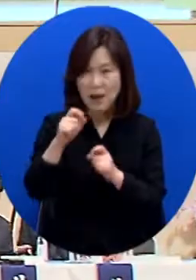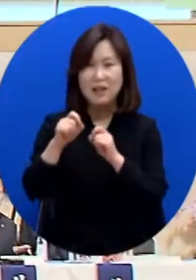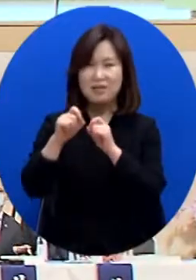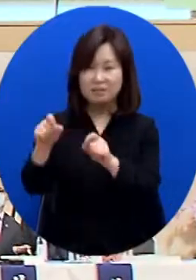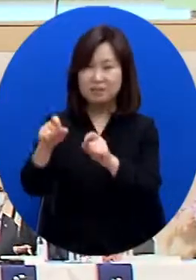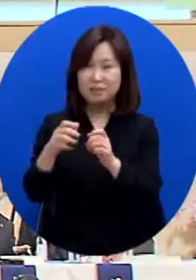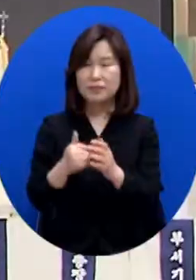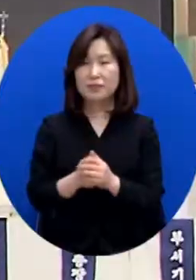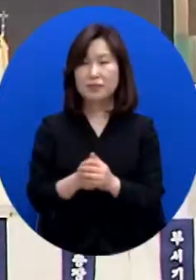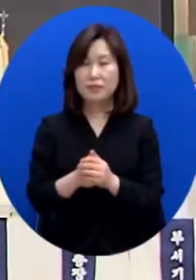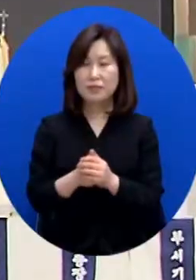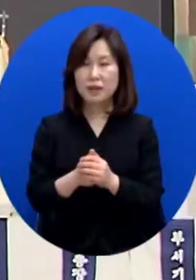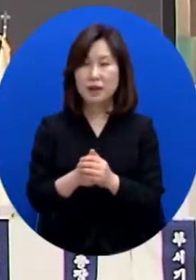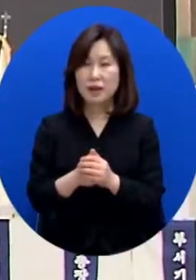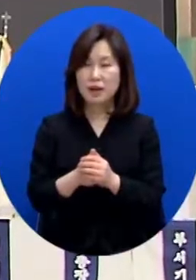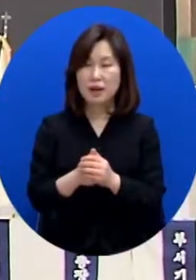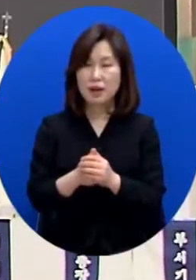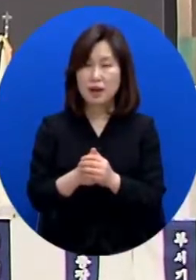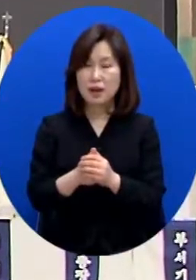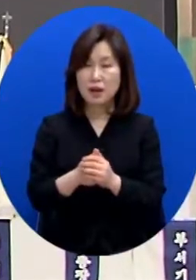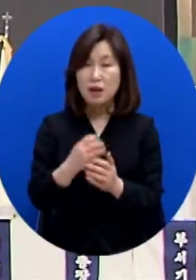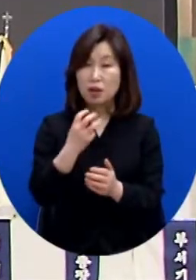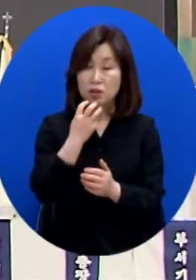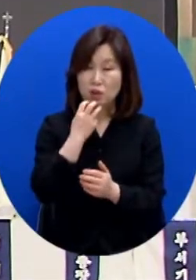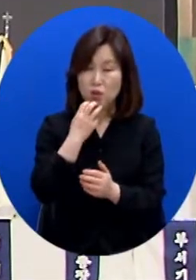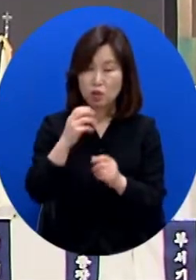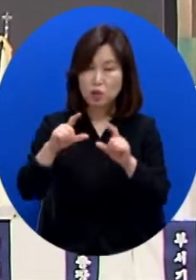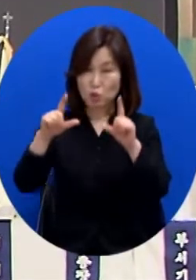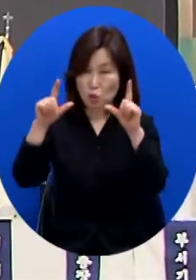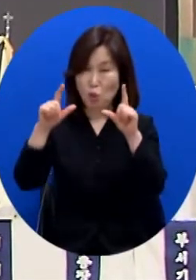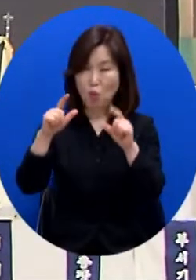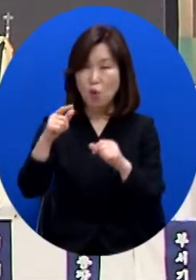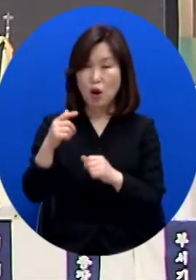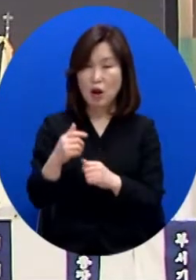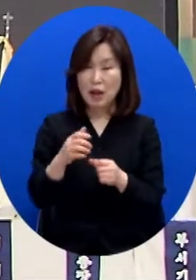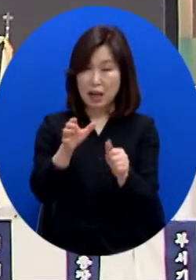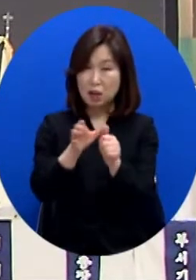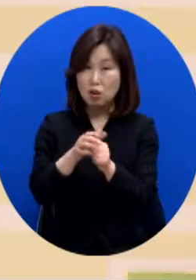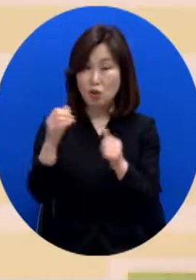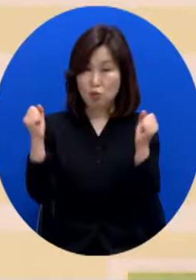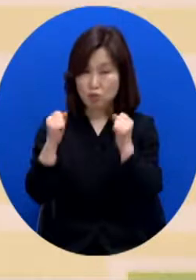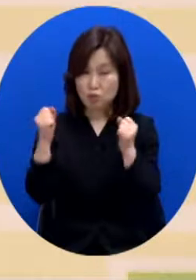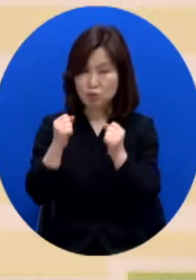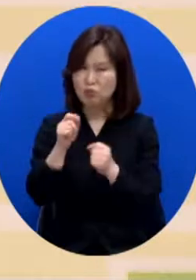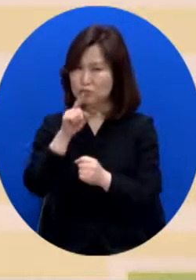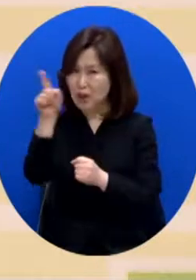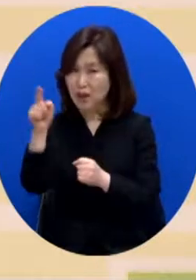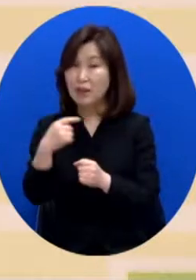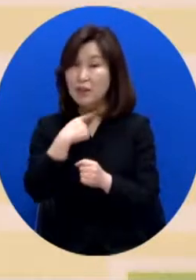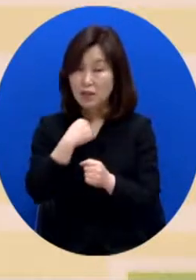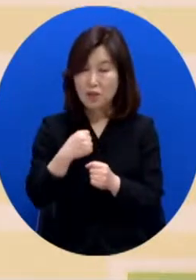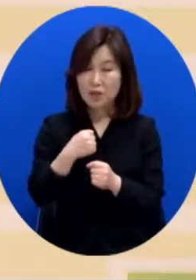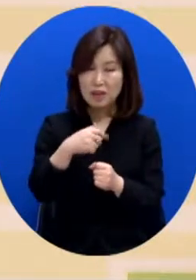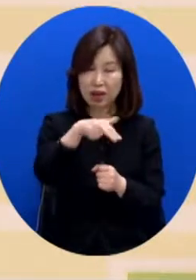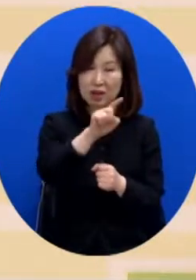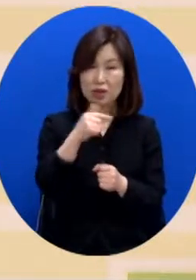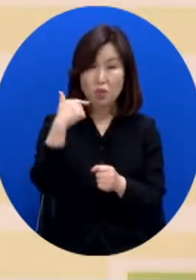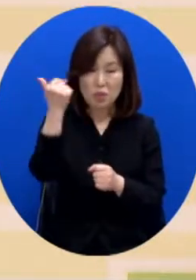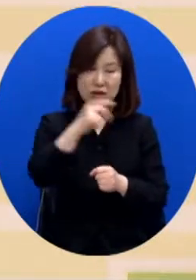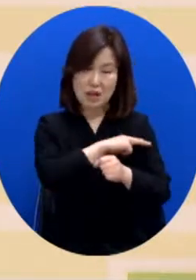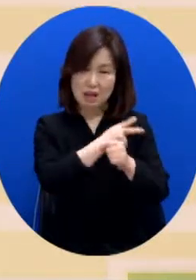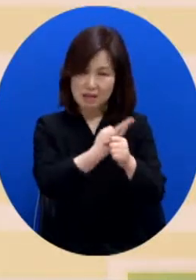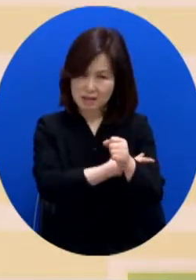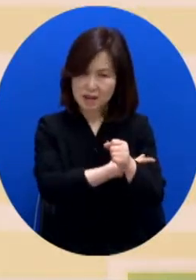대신 총에 의견을 반영해 서울 서울 통 경북 노회가 힘이 요청한 전광 목사 이단 사이비 썽